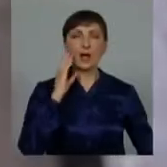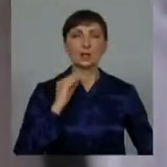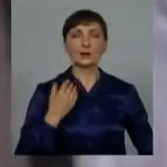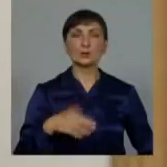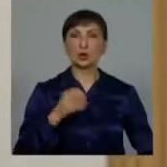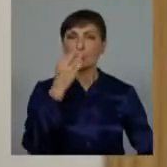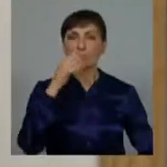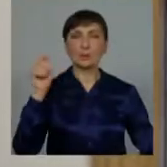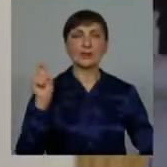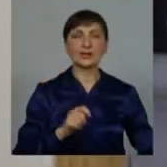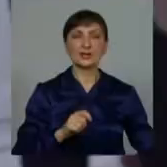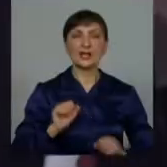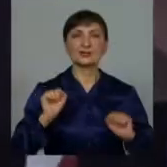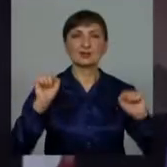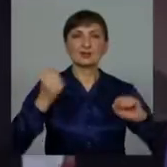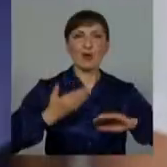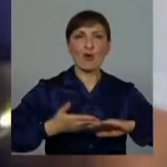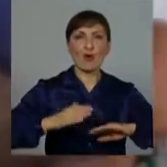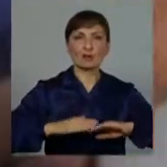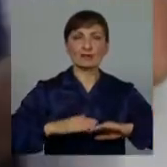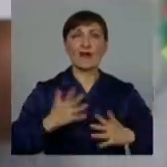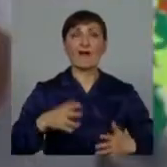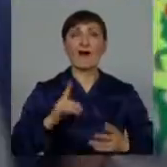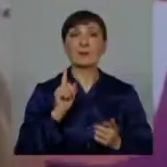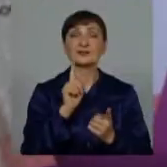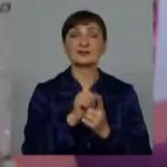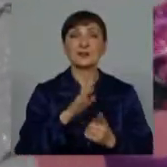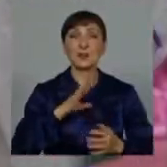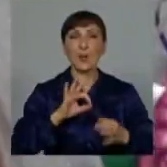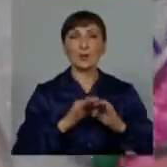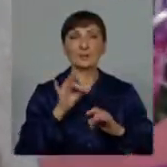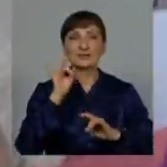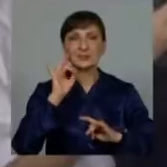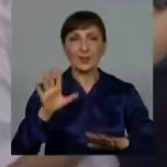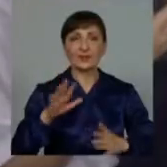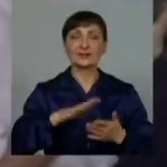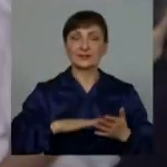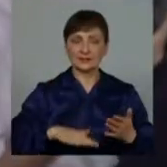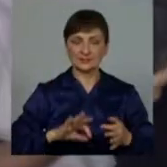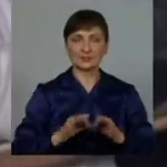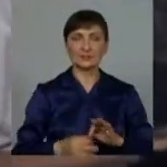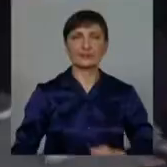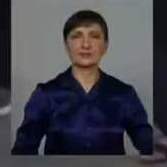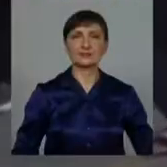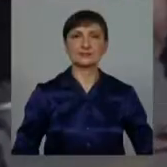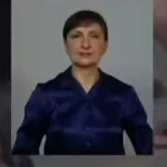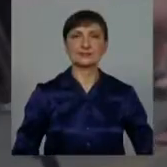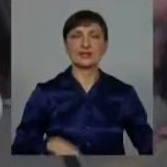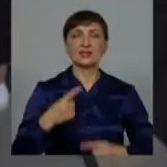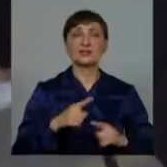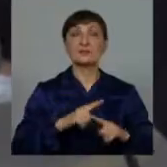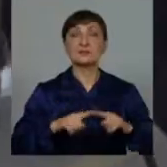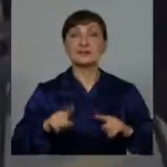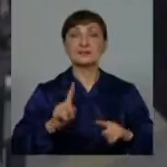прибыли казахстанские тяжелоатлеты. О том, как прошла встреча с олимпийскими призерами, репортаж Рамины Мирзалимовой. Через считанные